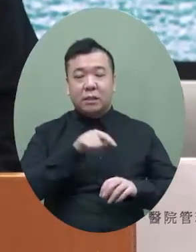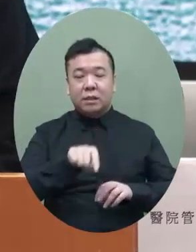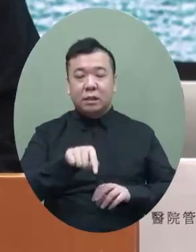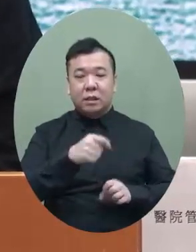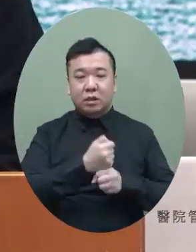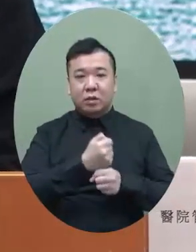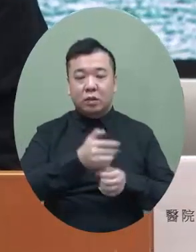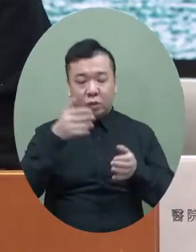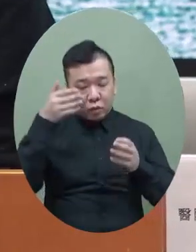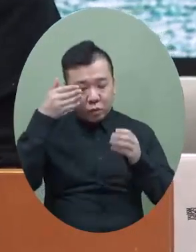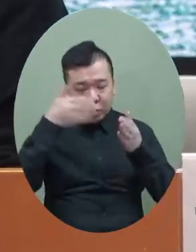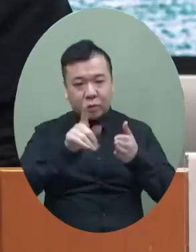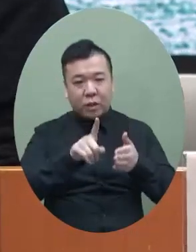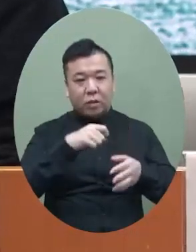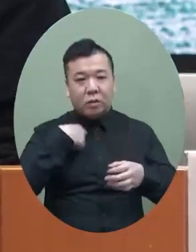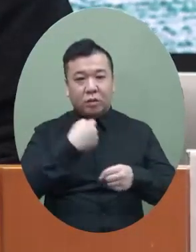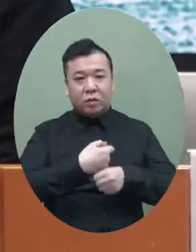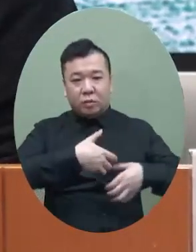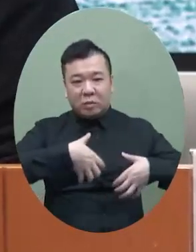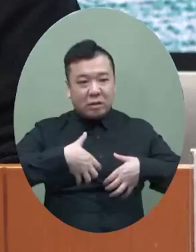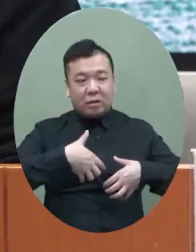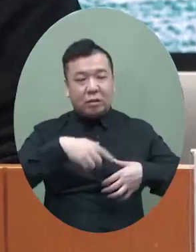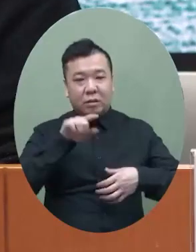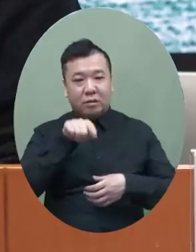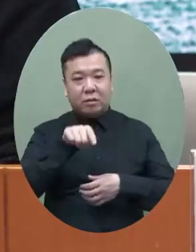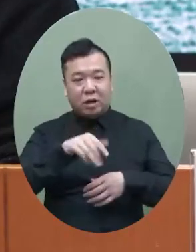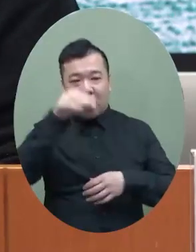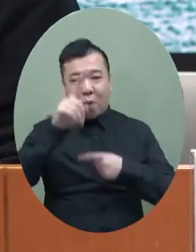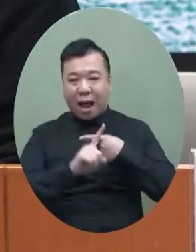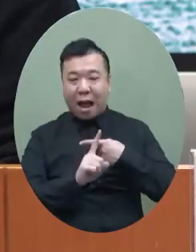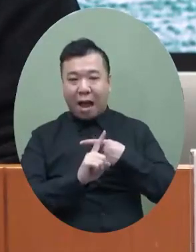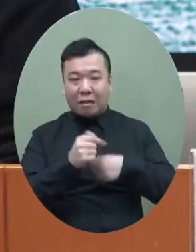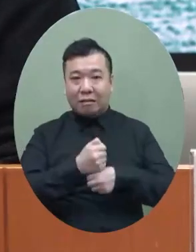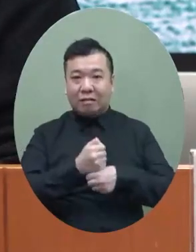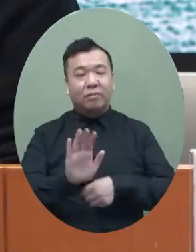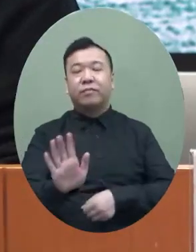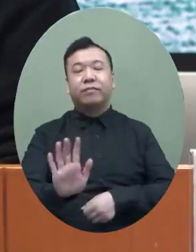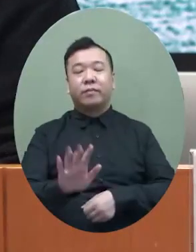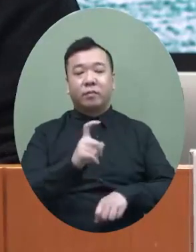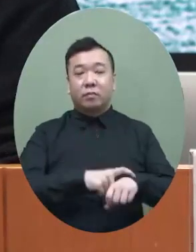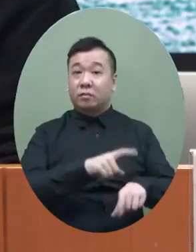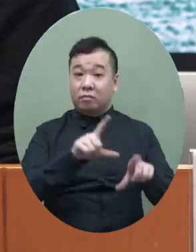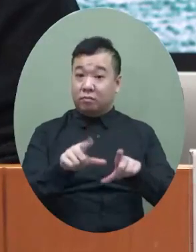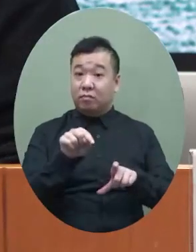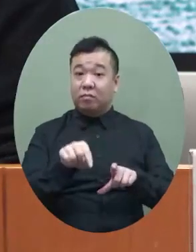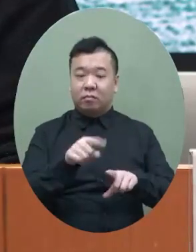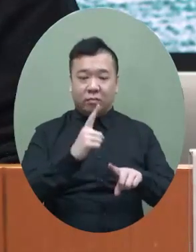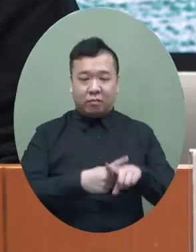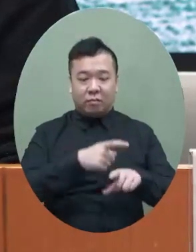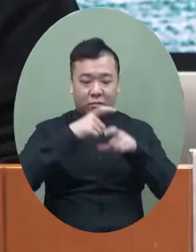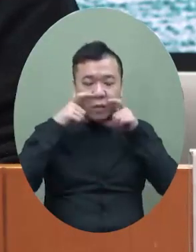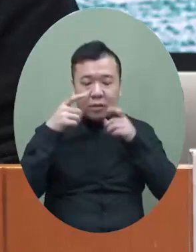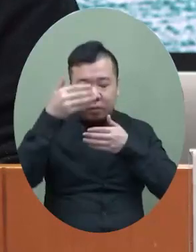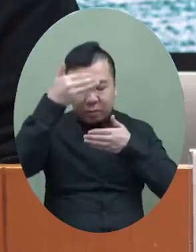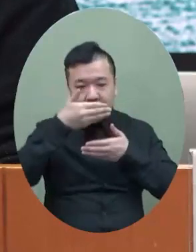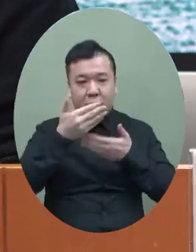係做嗰個診斷工作啦，就唔需要進入一啲高風險嘅區域啦。咁工作時亦都有佩戴一啲合適嘅個人防